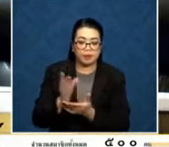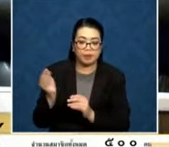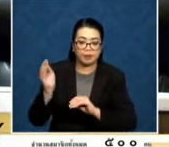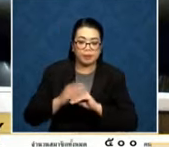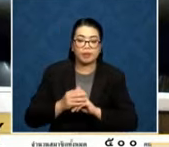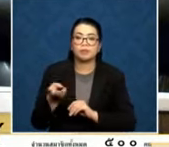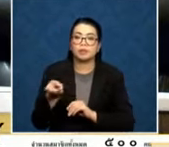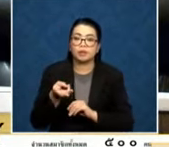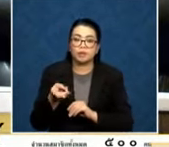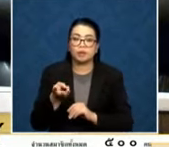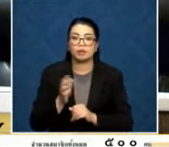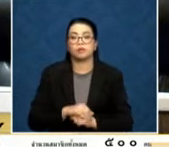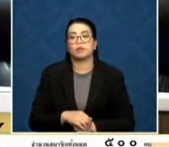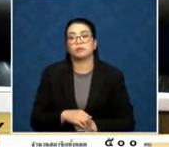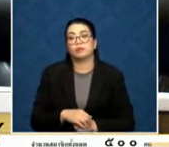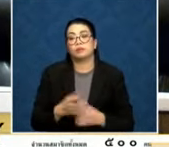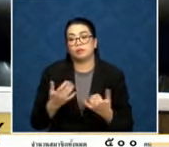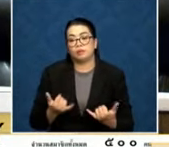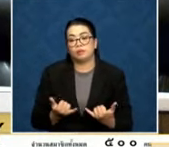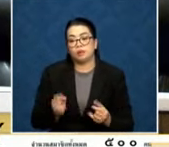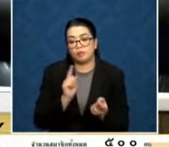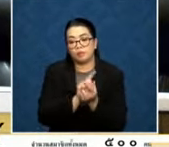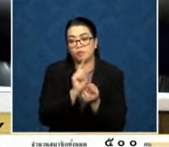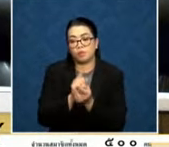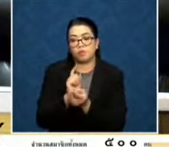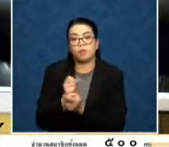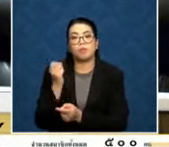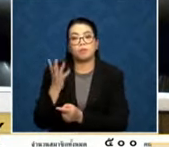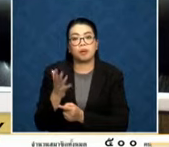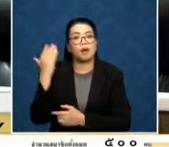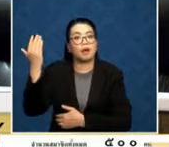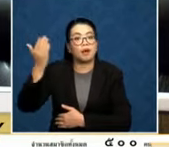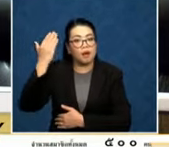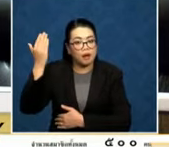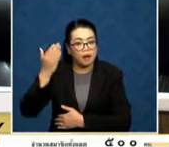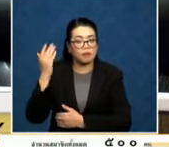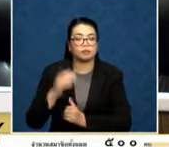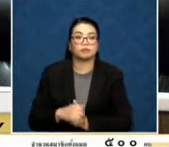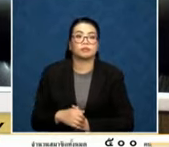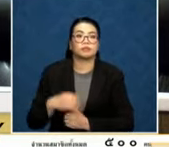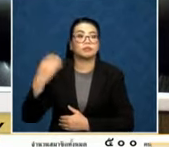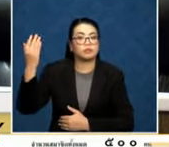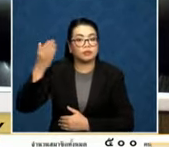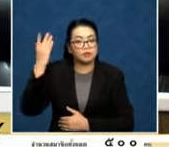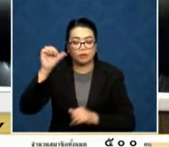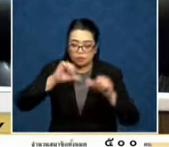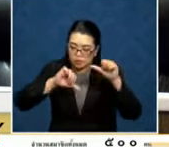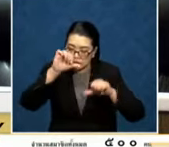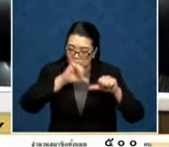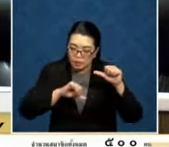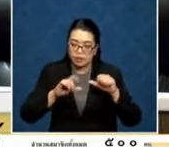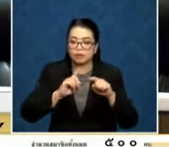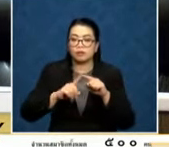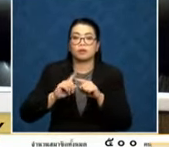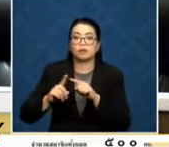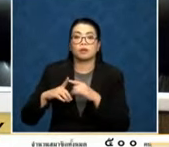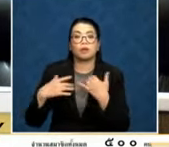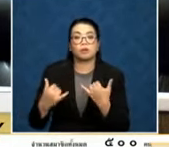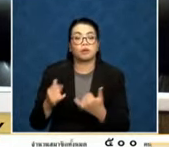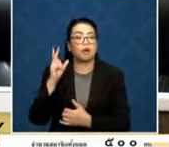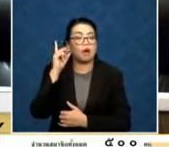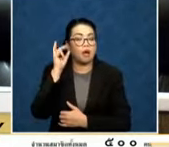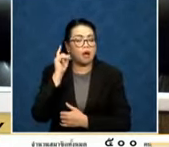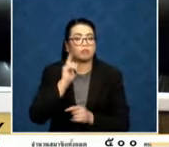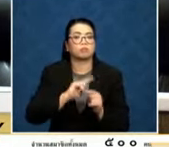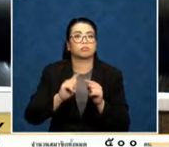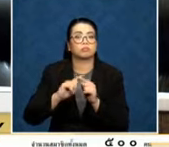แค่นิดเดียวไม่สมกับวันนี้ที่เราเจอมลภาวะทางอากาศทางอ่อสิ่งสารเคมีอะไรต่างๆเยอะแยะวันนี้เรามีข่าวมาก